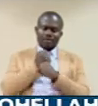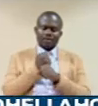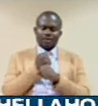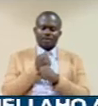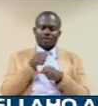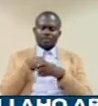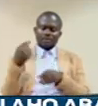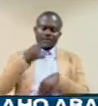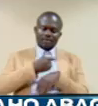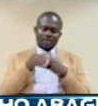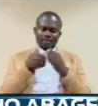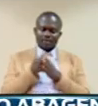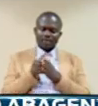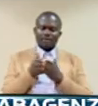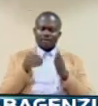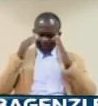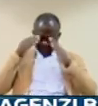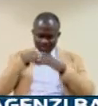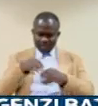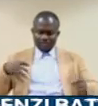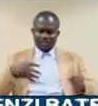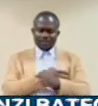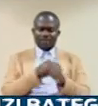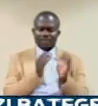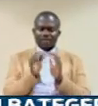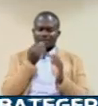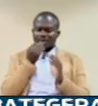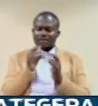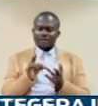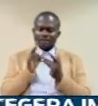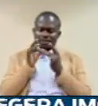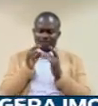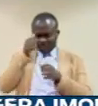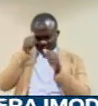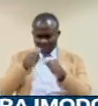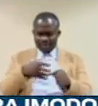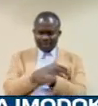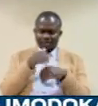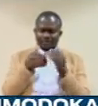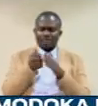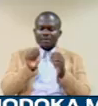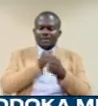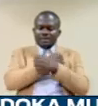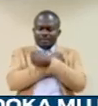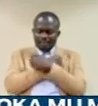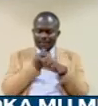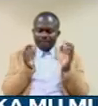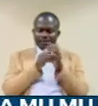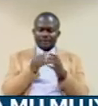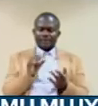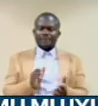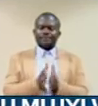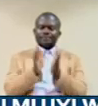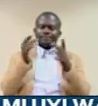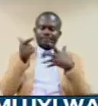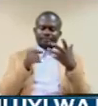Muri iyi minsi hakunze gushyirwa ingufu mu gutegura amafunguro adasanzwe, buri muntu akurikije ubushobozi bwe n'icyo akunda. Ariko muri rusange